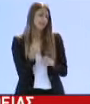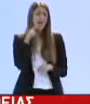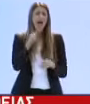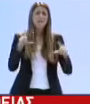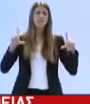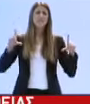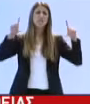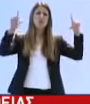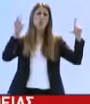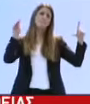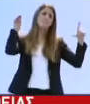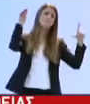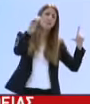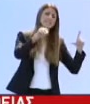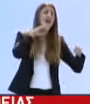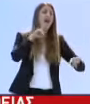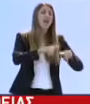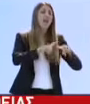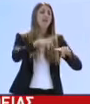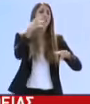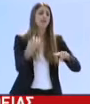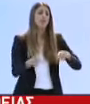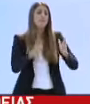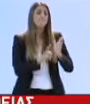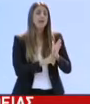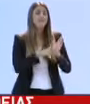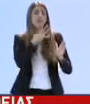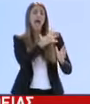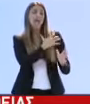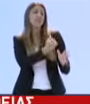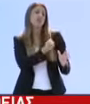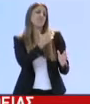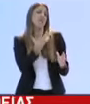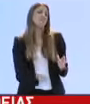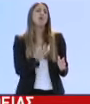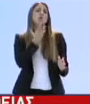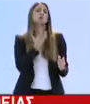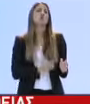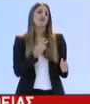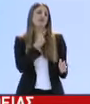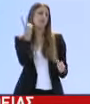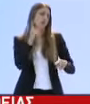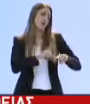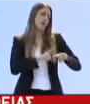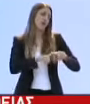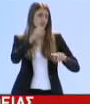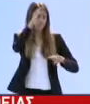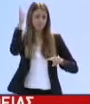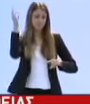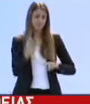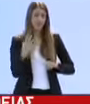τοπίο η φωνή της Ελλάδος πρέπει να είναι αξιόπιστη, σοβαρή, συνεπής και